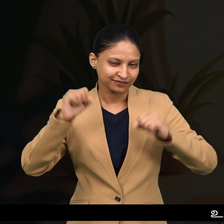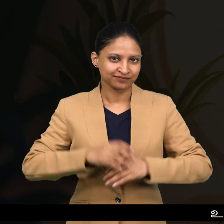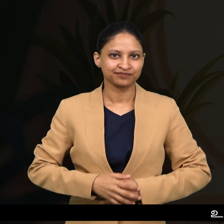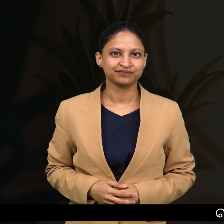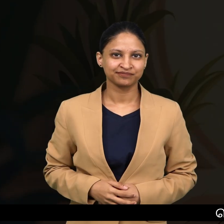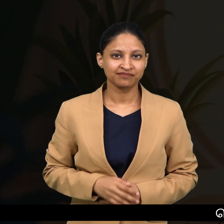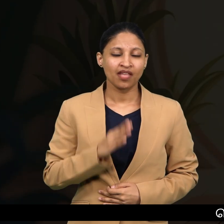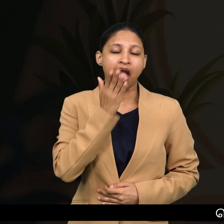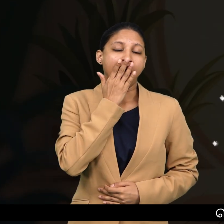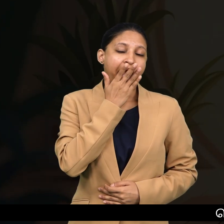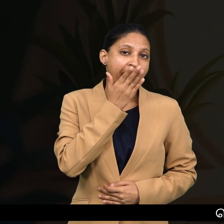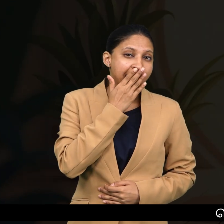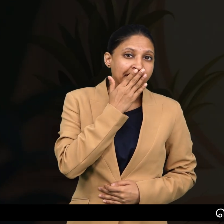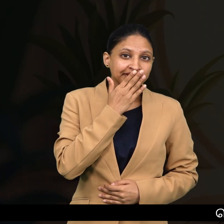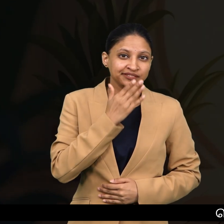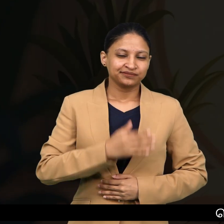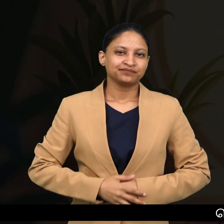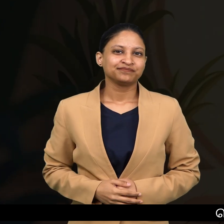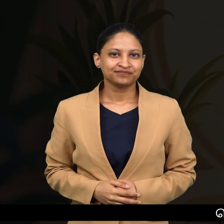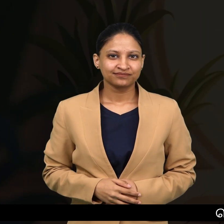உடற்பயிற்சி, கொட்டாவி,